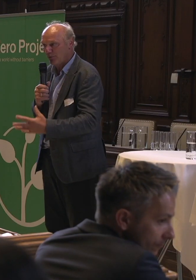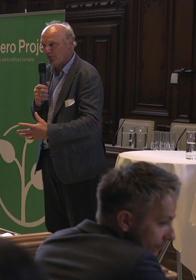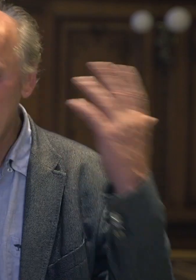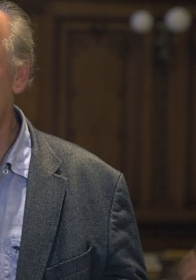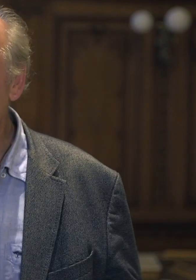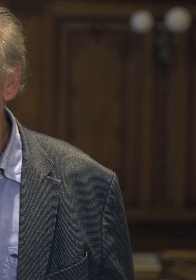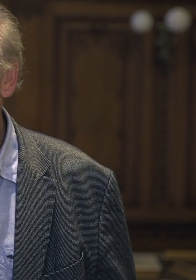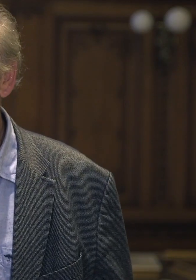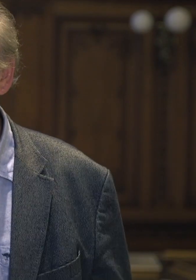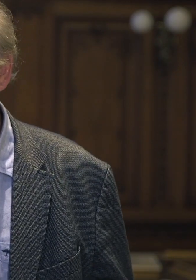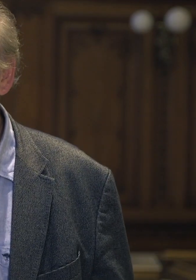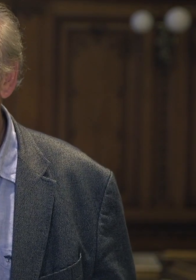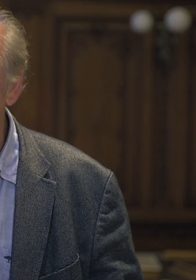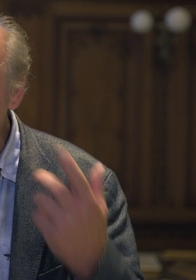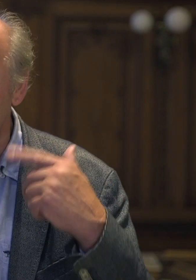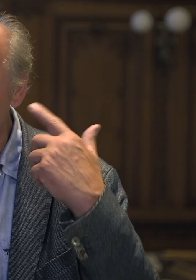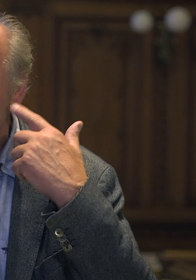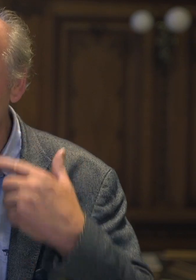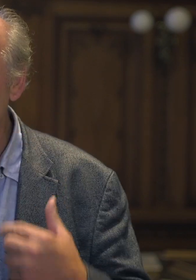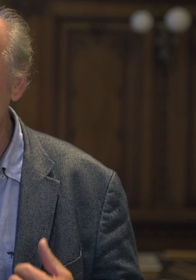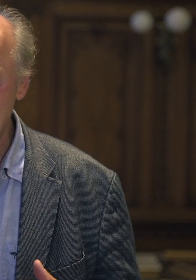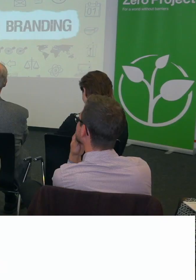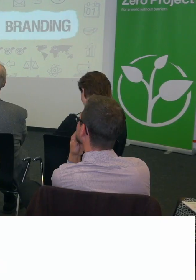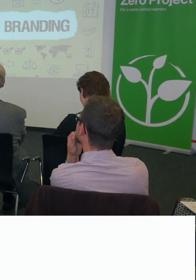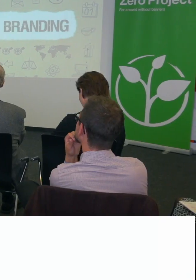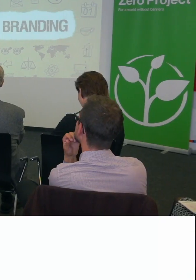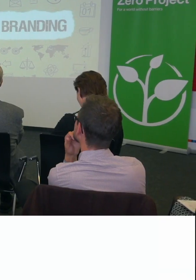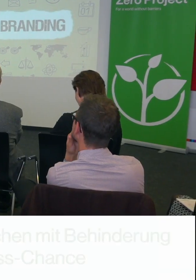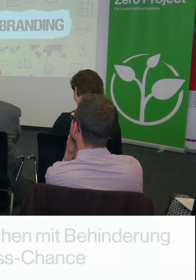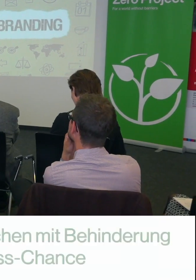ist, barrierefrei denken sozusagen, also auch für einen Unternehmer selber, nicht?